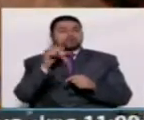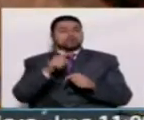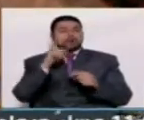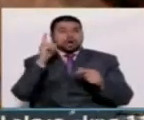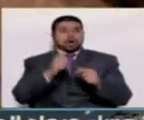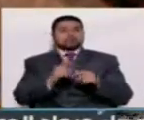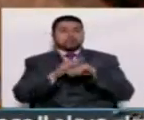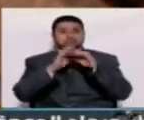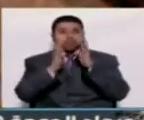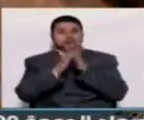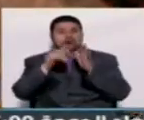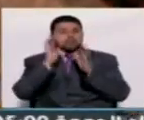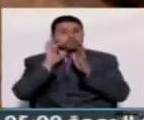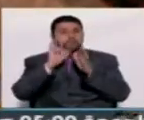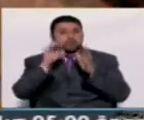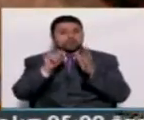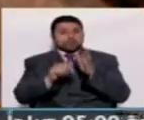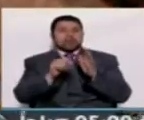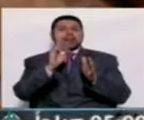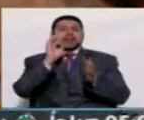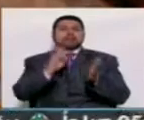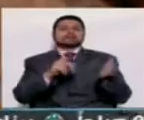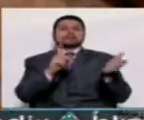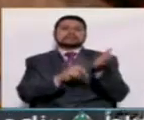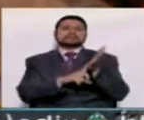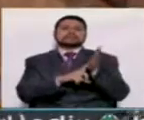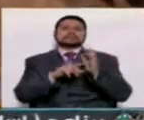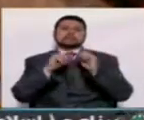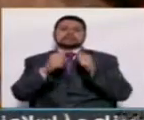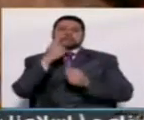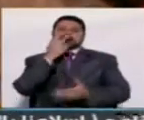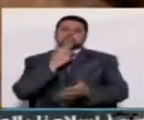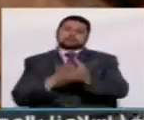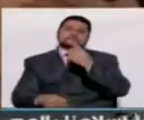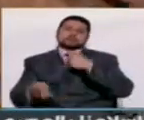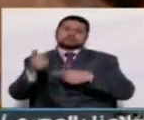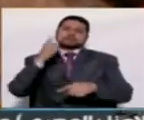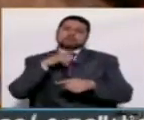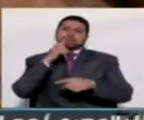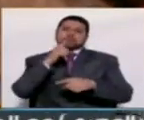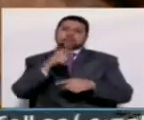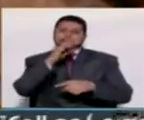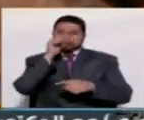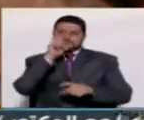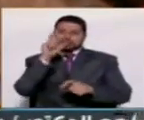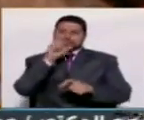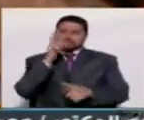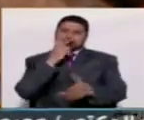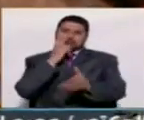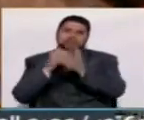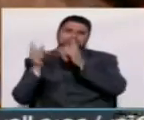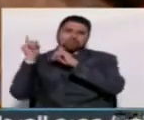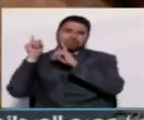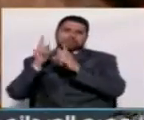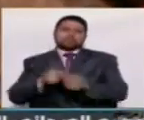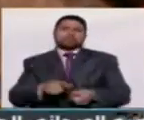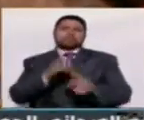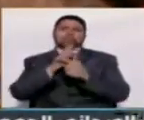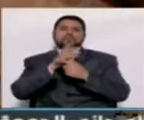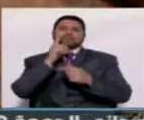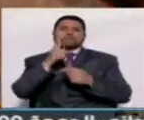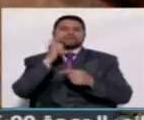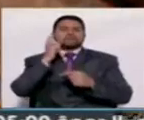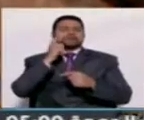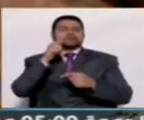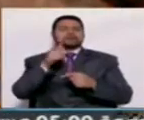الأمر تمام المعرفة، فيجب أن نرجع إلى جذوره التي ضربت في التاريخ لسنوات طويلة، وهي أن